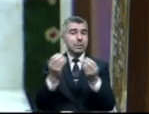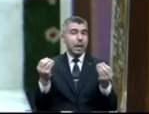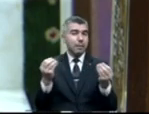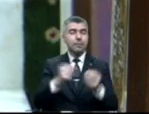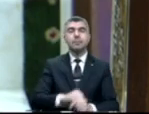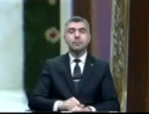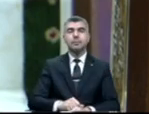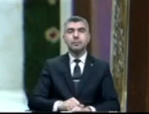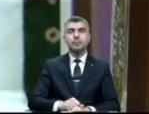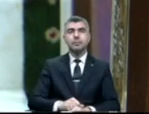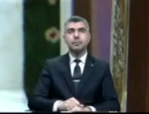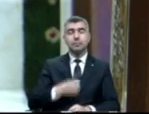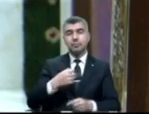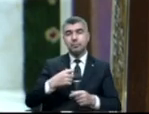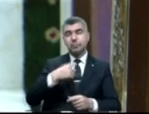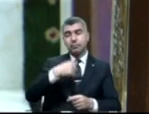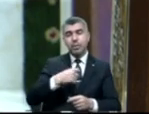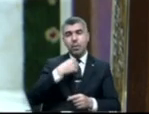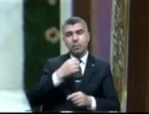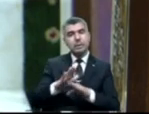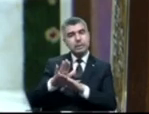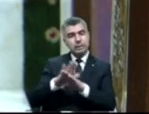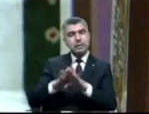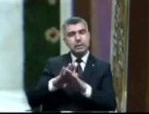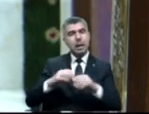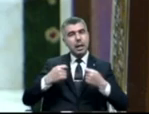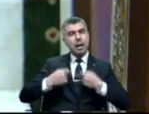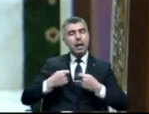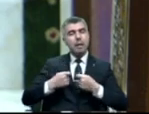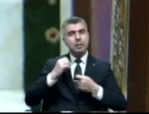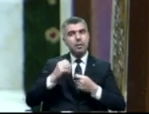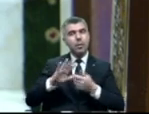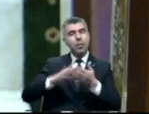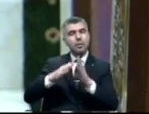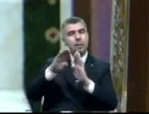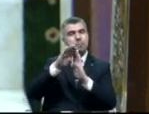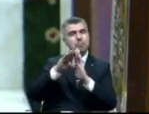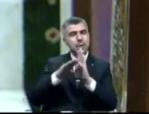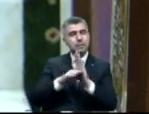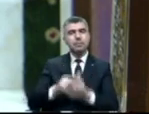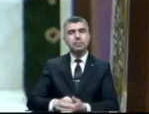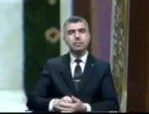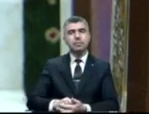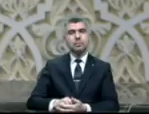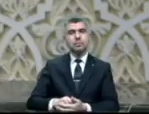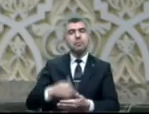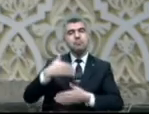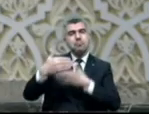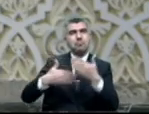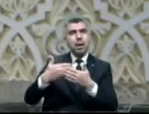خاصة. من جهتنا نلتمس من رئاسة الجلسة ومن الإخوان في المكتب أننا